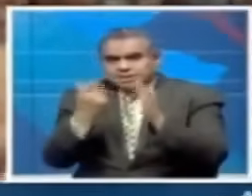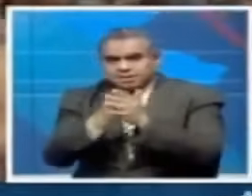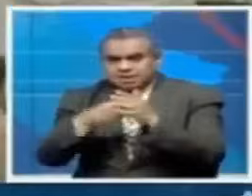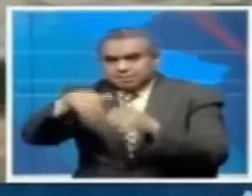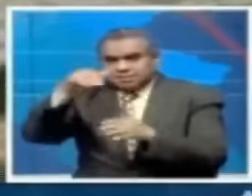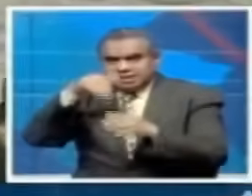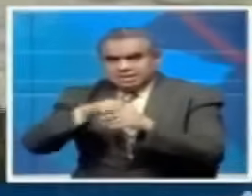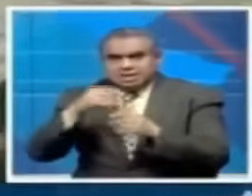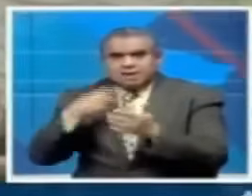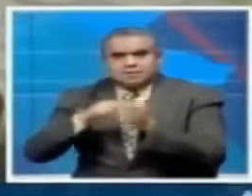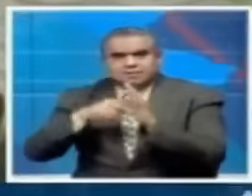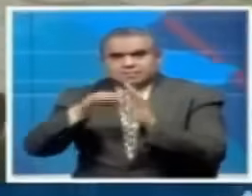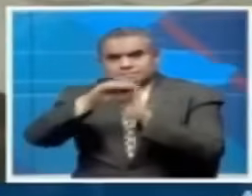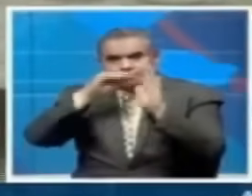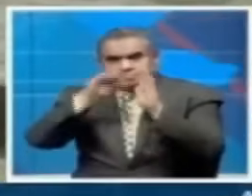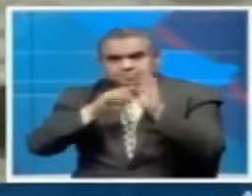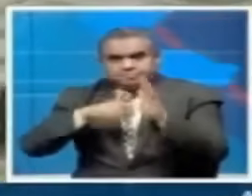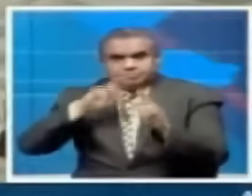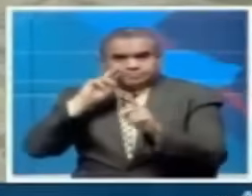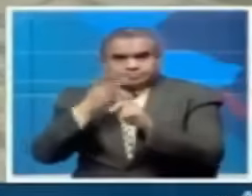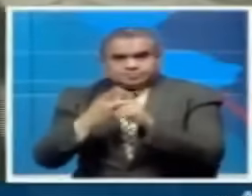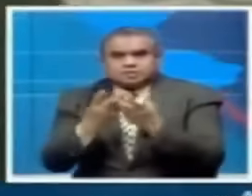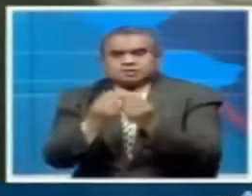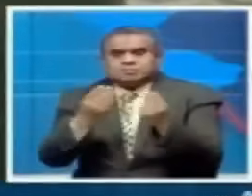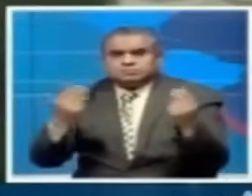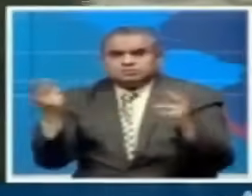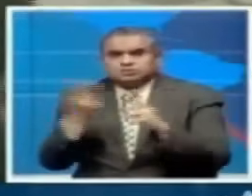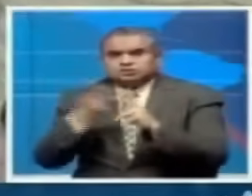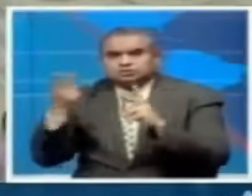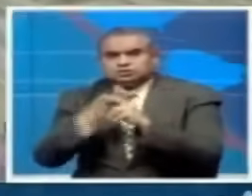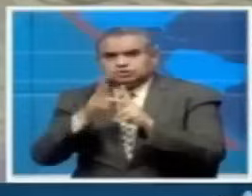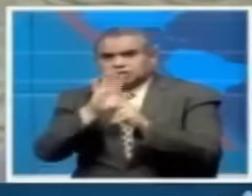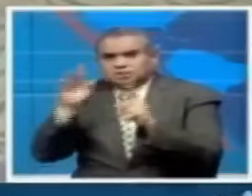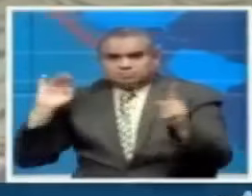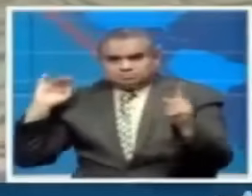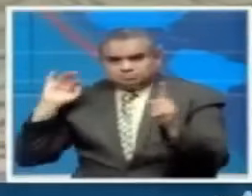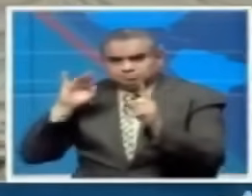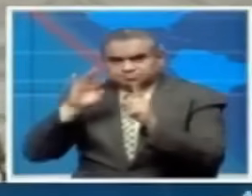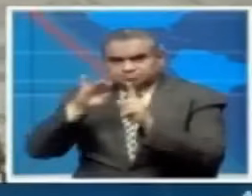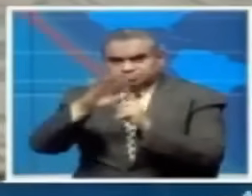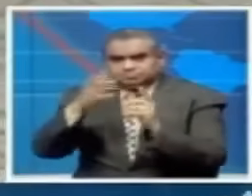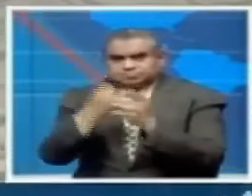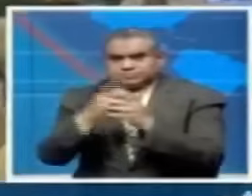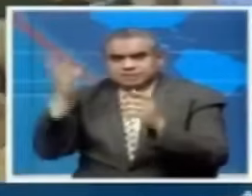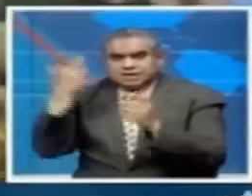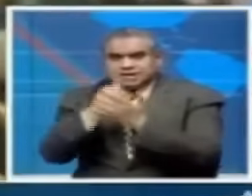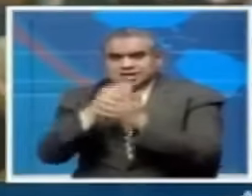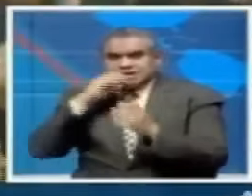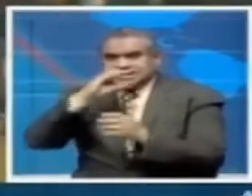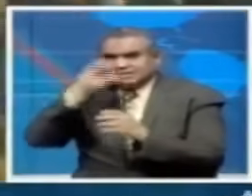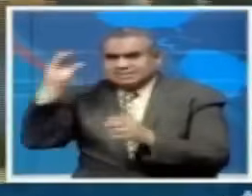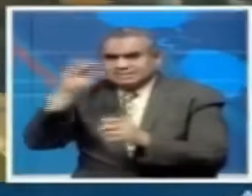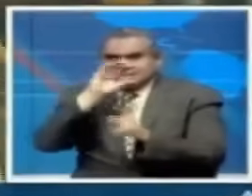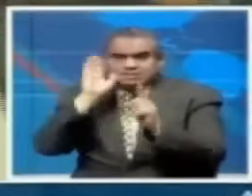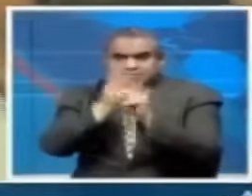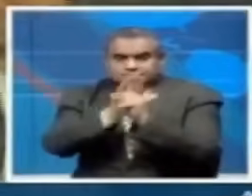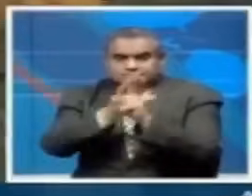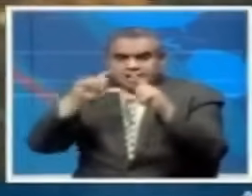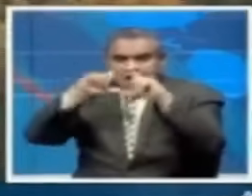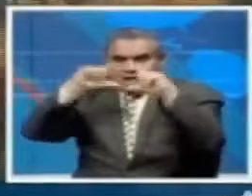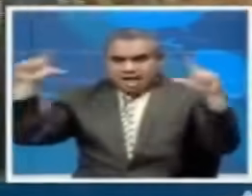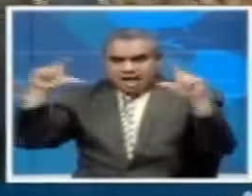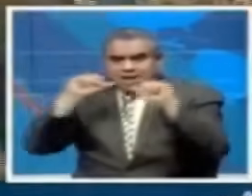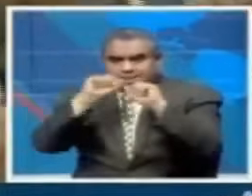للمرشح. المؤتمر الذي شهد حضورا جماهيريا كبيرا دعت خلاله حملة السيسي جموع المواطنين